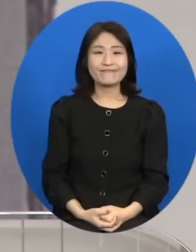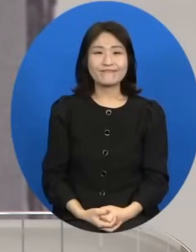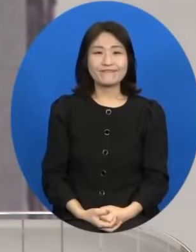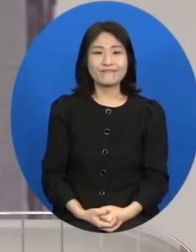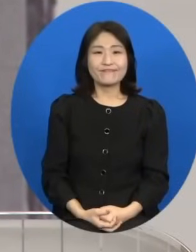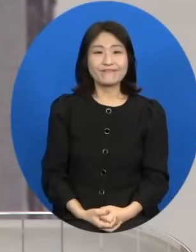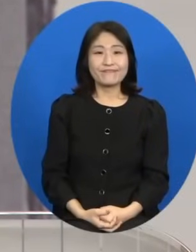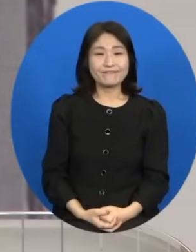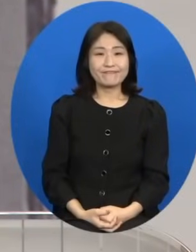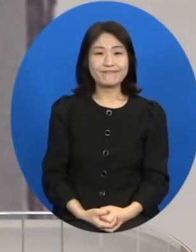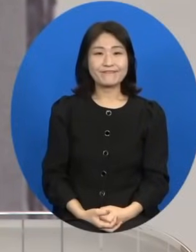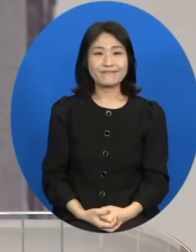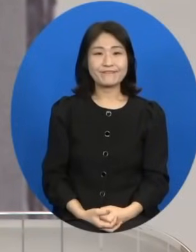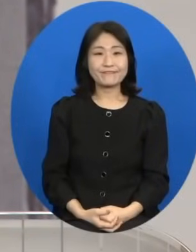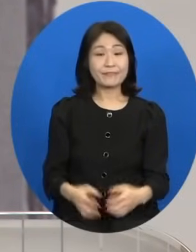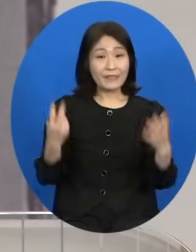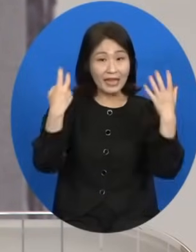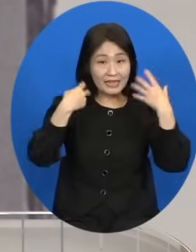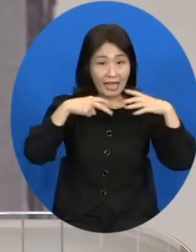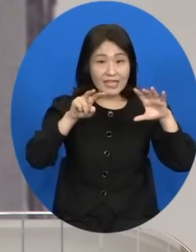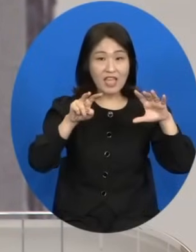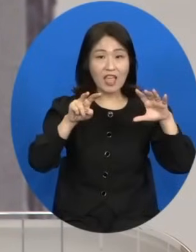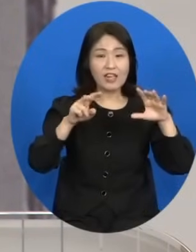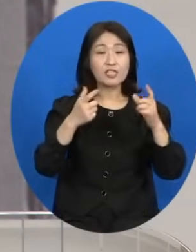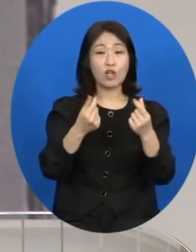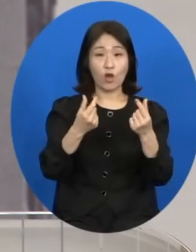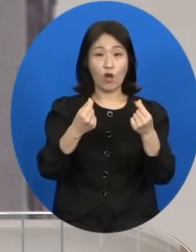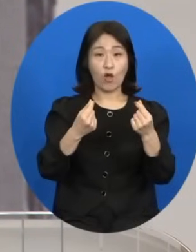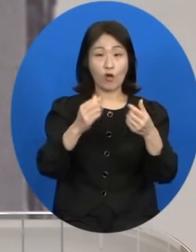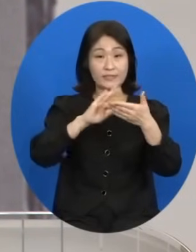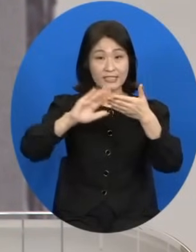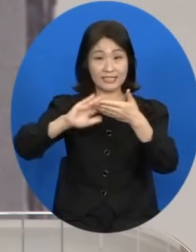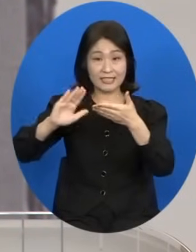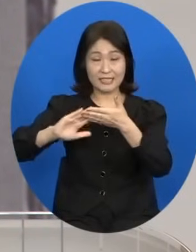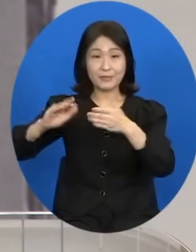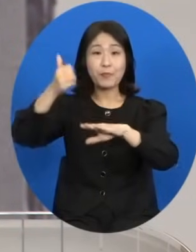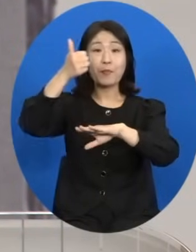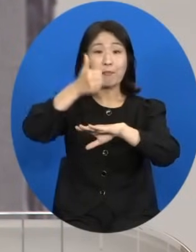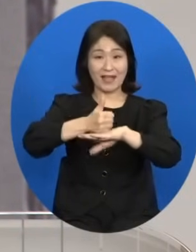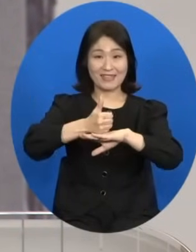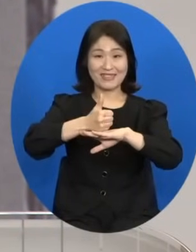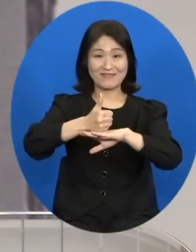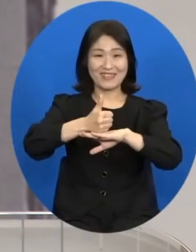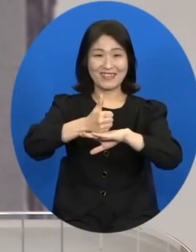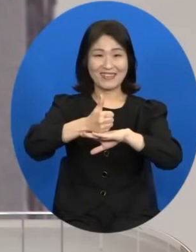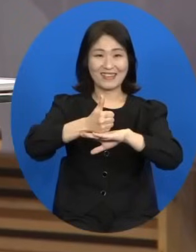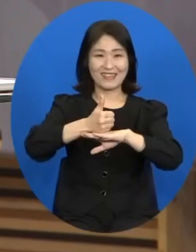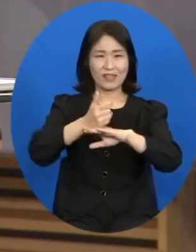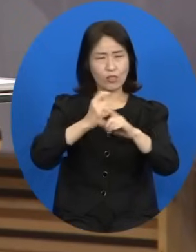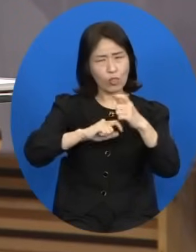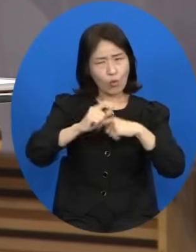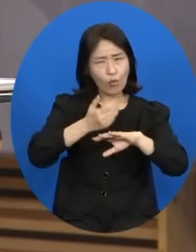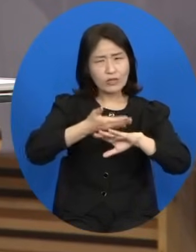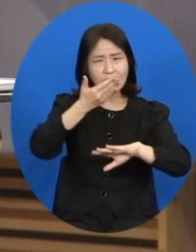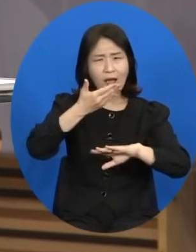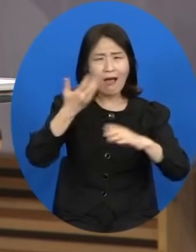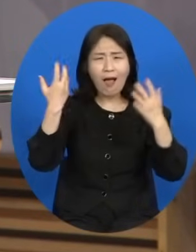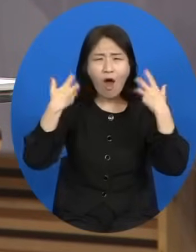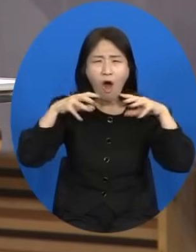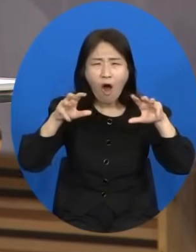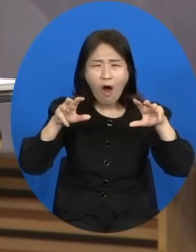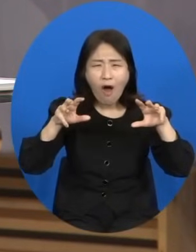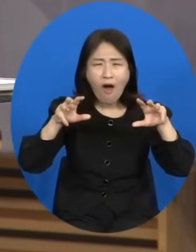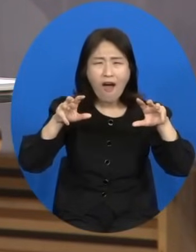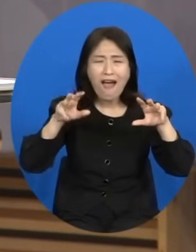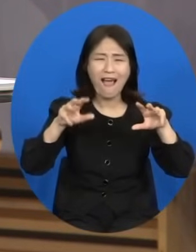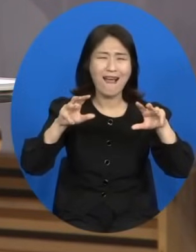아 이제 다니엘 바벨론의 다니엘처럼 시리즈 마지막 시간입니다 더 이상 엉 사자